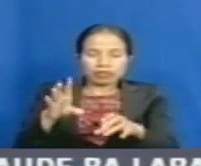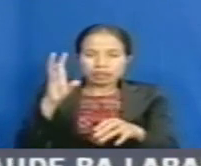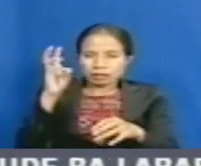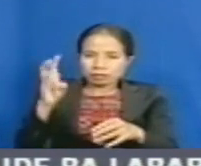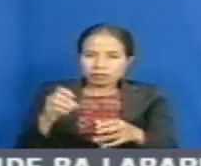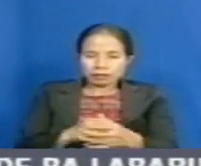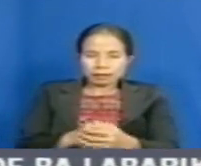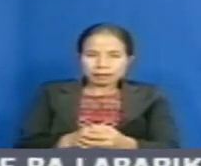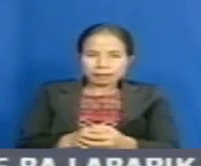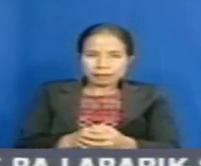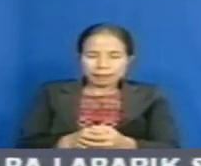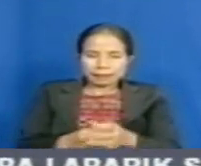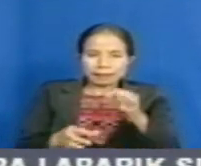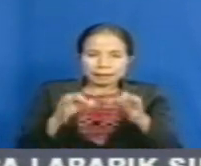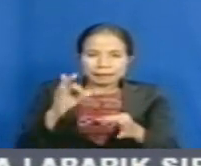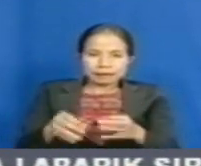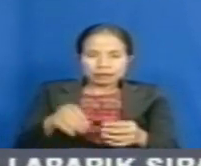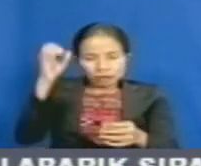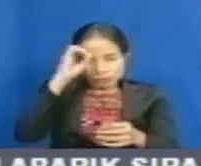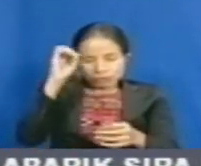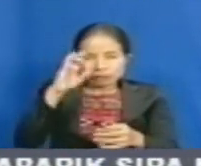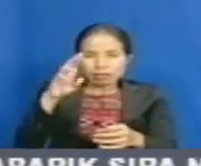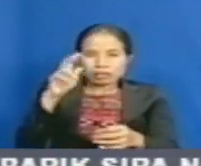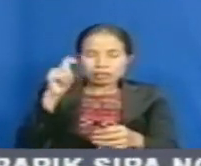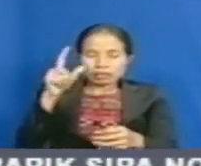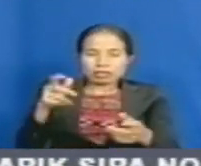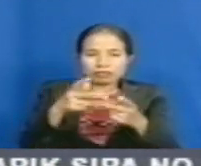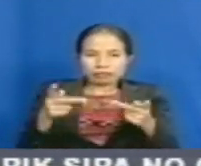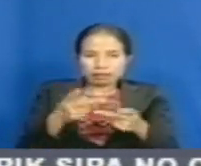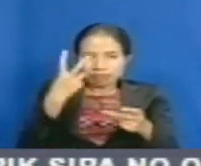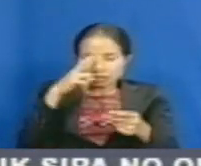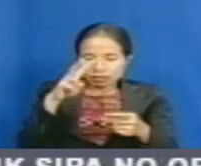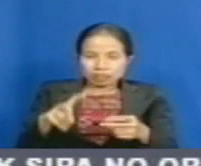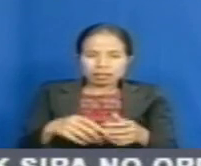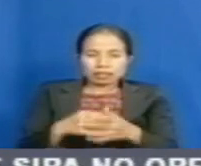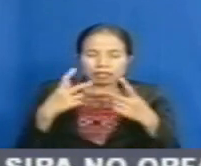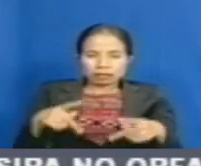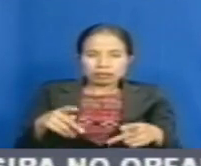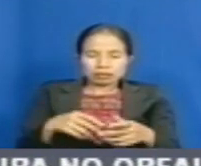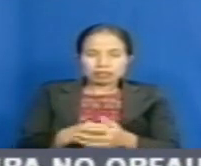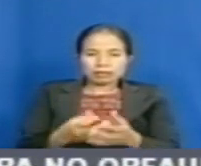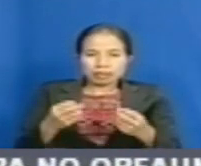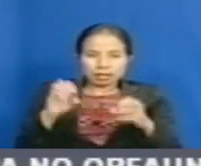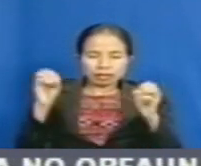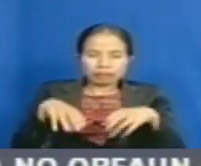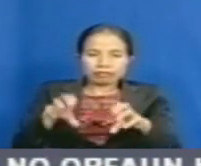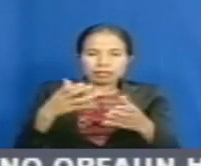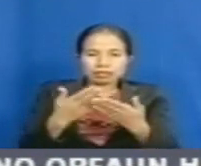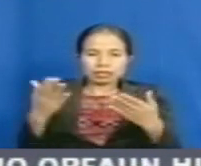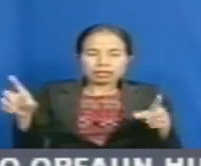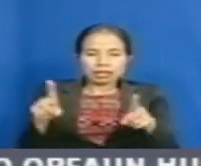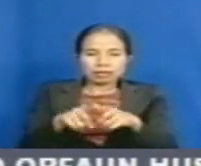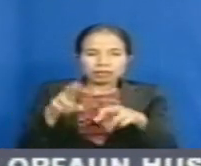lah untung. Entretanto, tur observasi ngerti tel lihat terrain uno tak katak ia loza ni kios ke balun la fan sa sang hanes sang